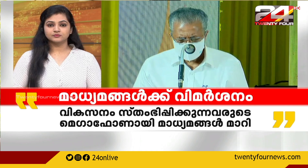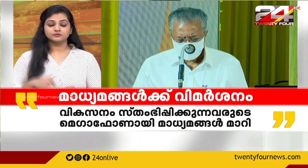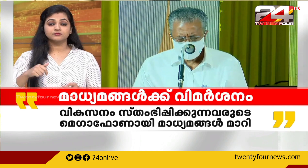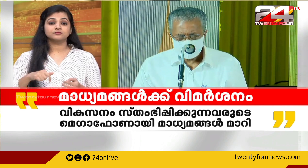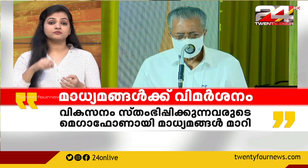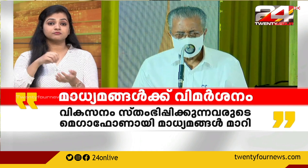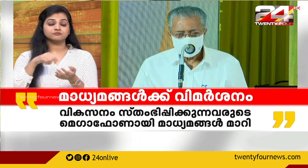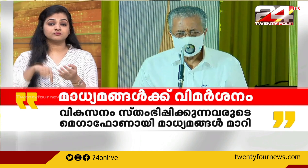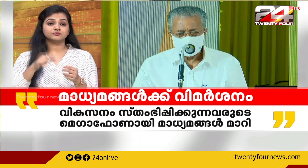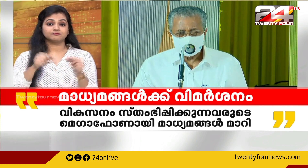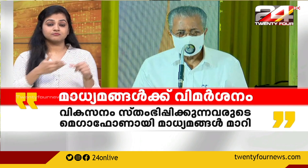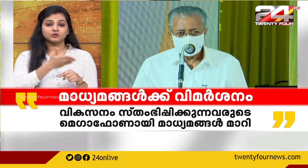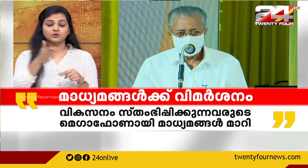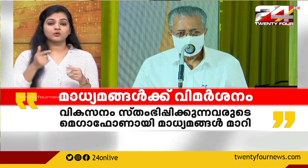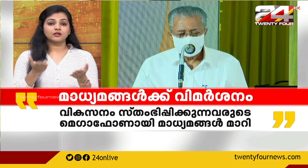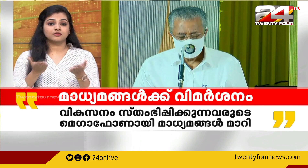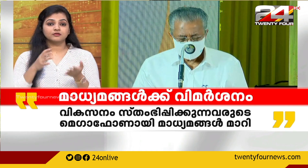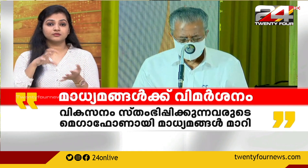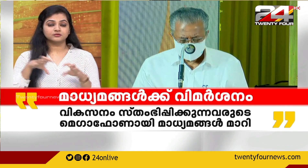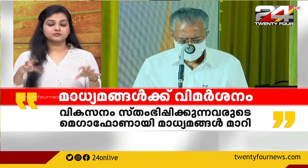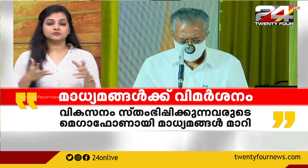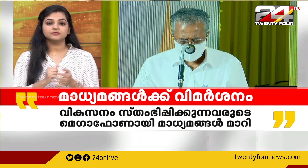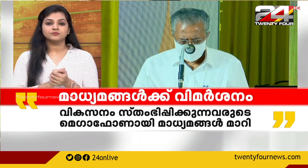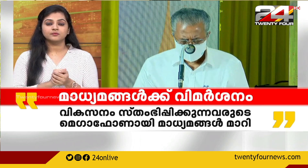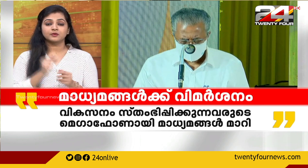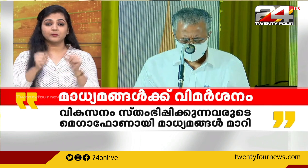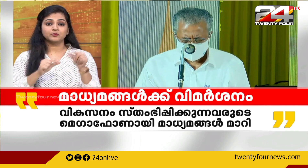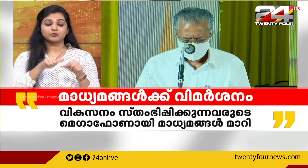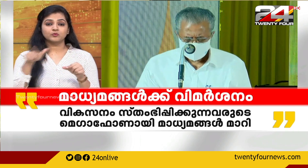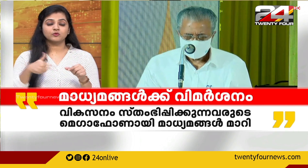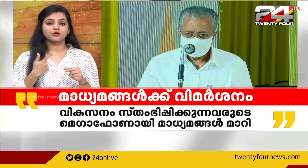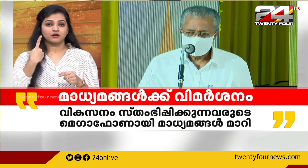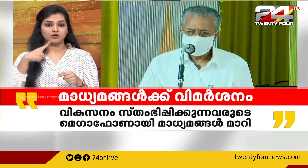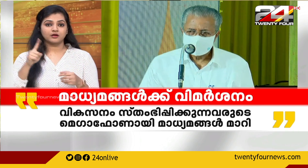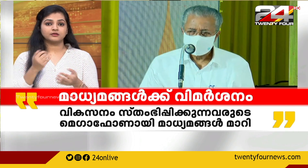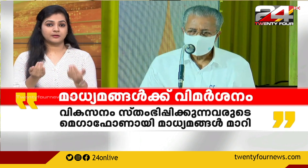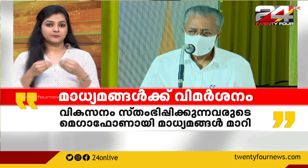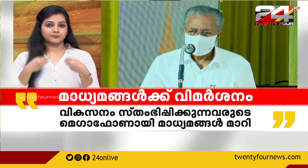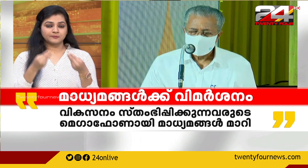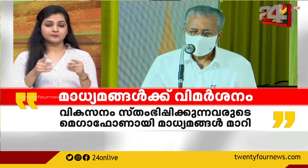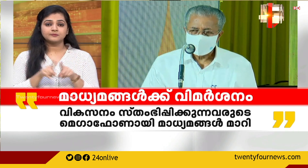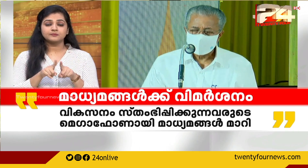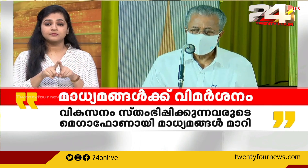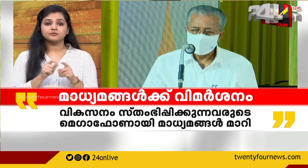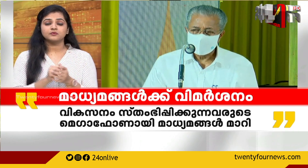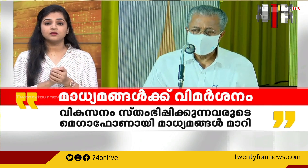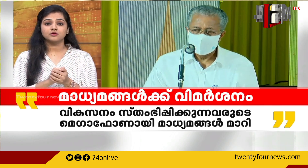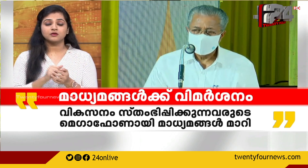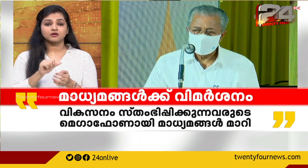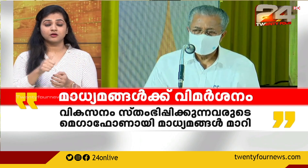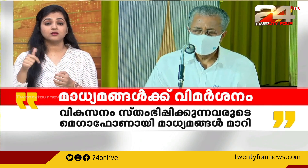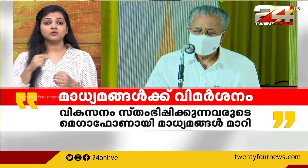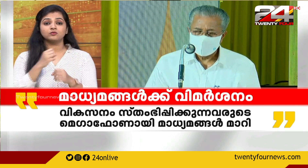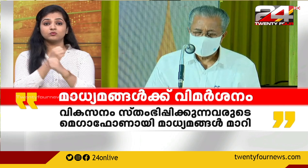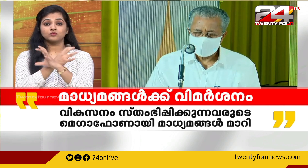നാടിൻ്റെ പൊതുവായ ആവശ്യങ്ങൾ, ജനങ്ങളുടെ അവകാശ സമരങ്ങൾ, പല പ്രമുഖ